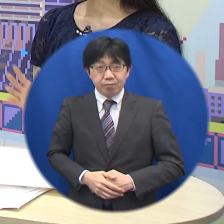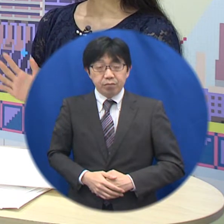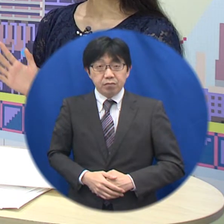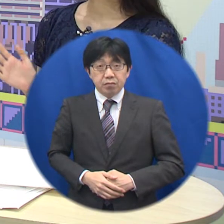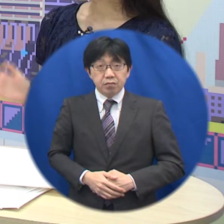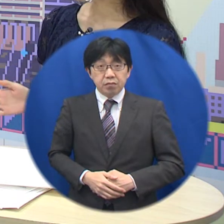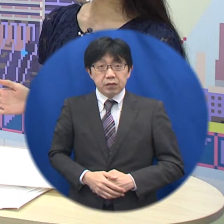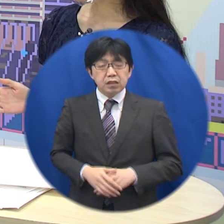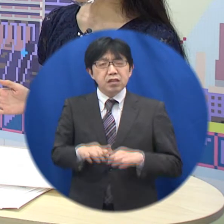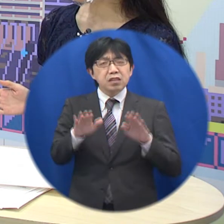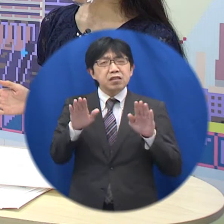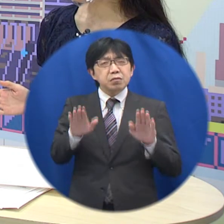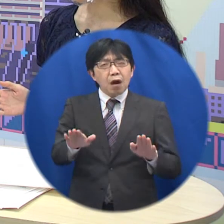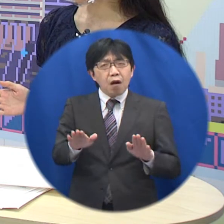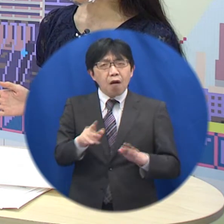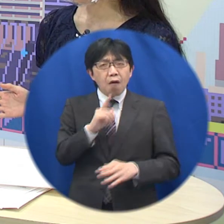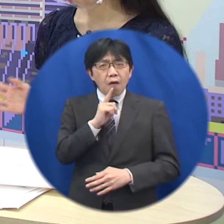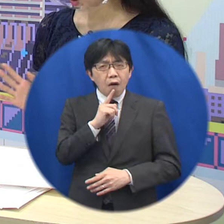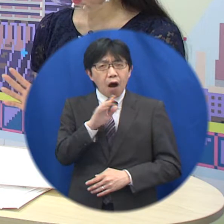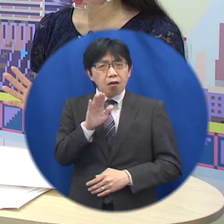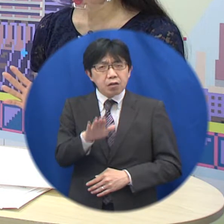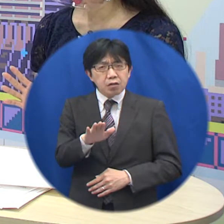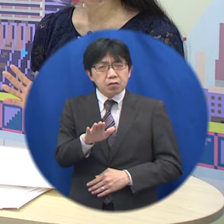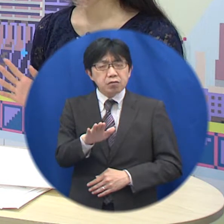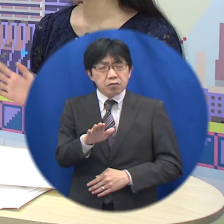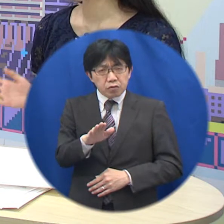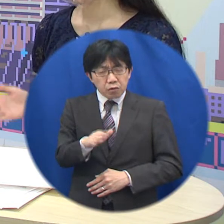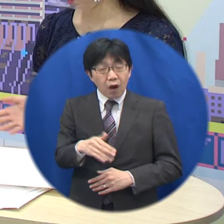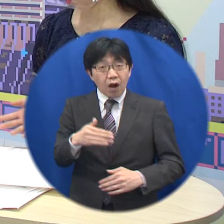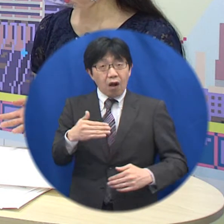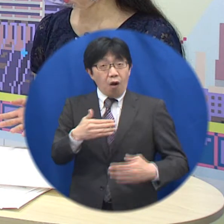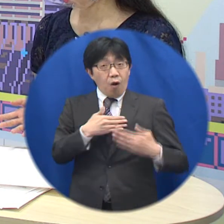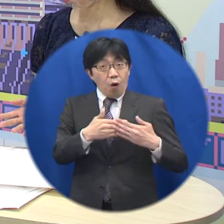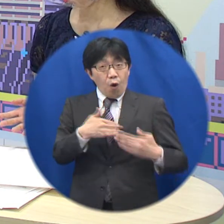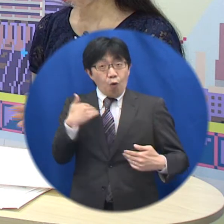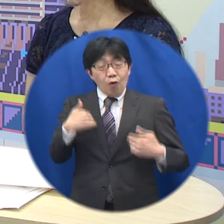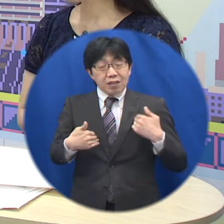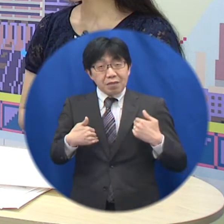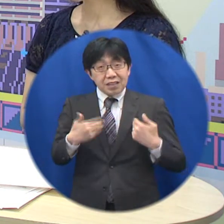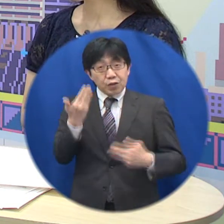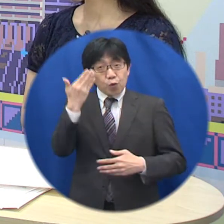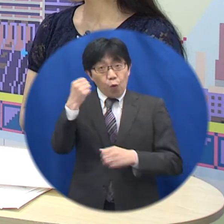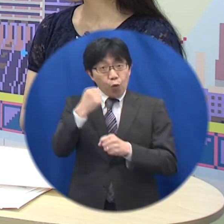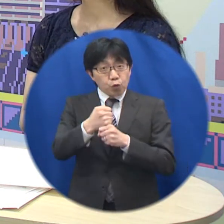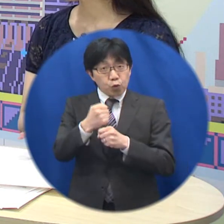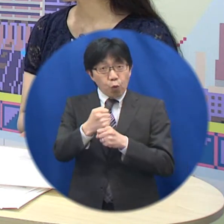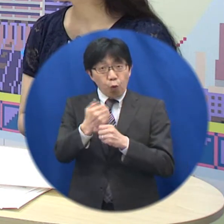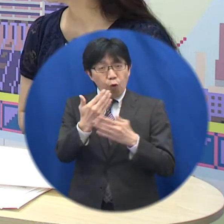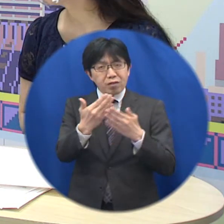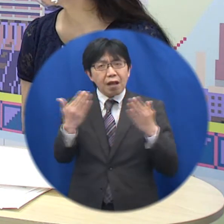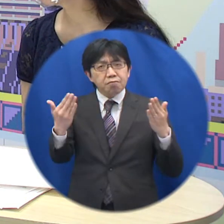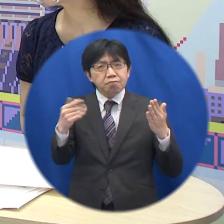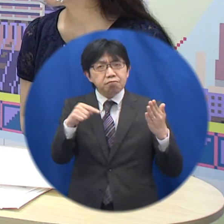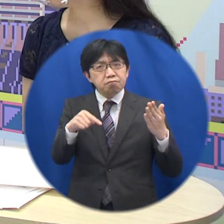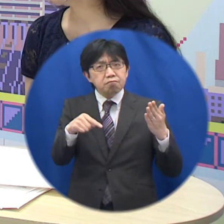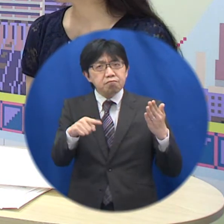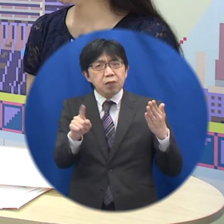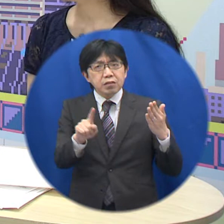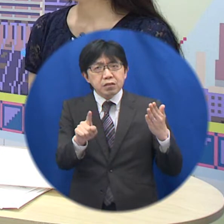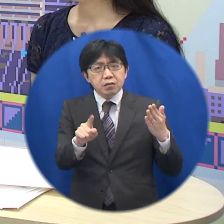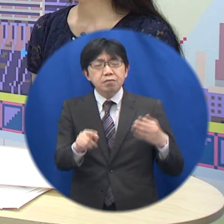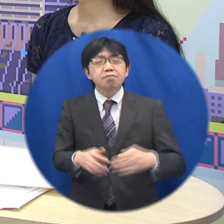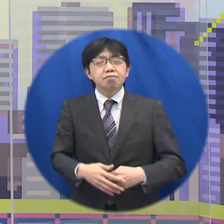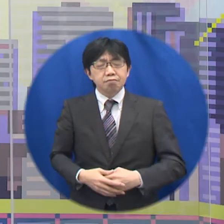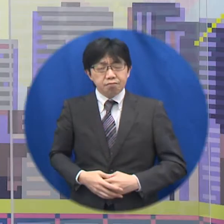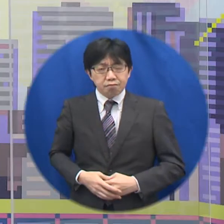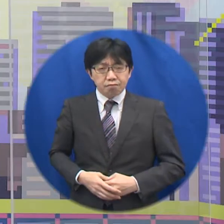今のお話に出てきましたときめき創造展、 はい、 こちらはどういった展示なんでしょうか？ は